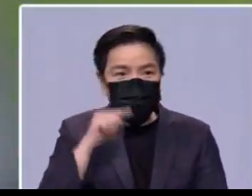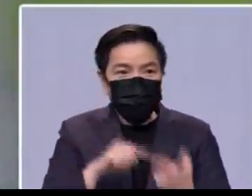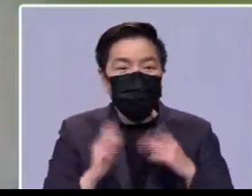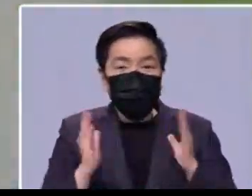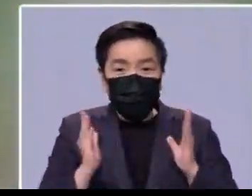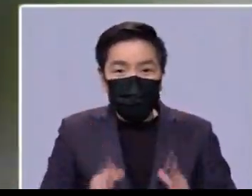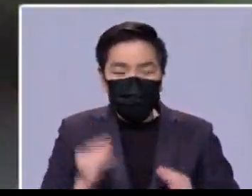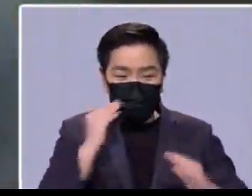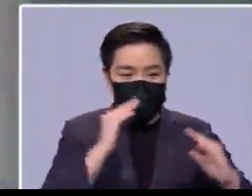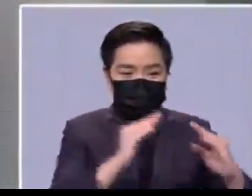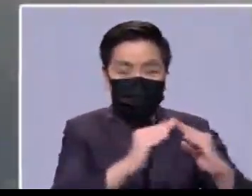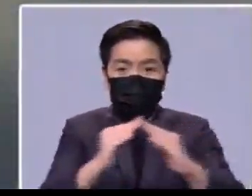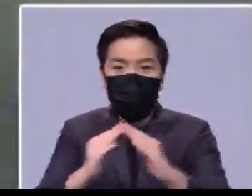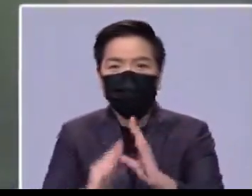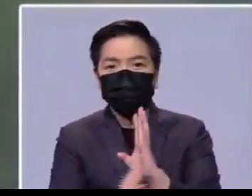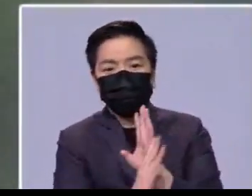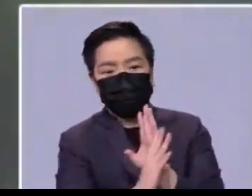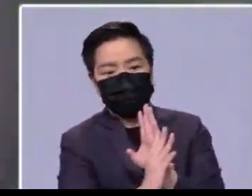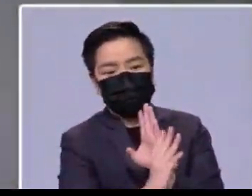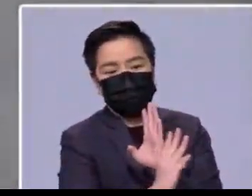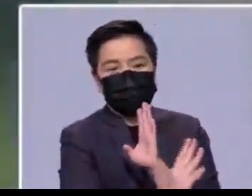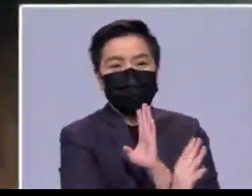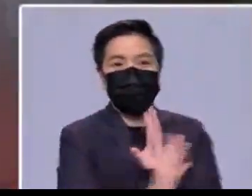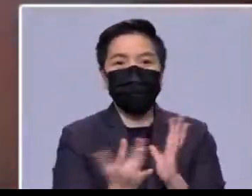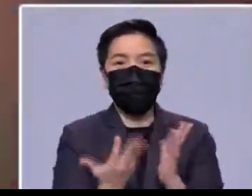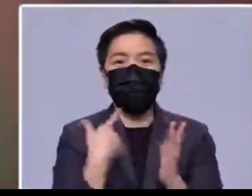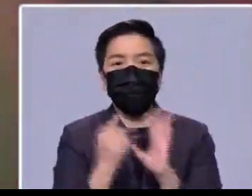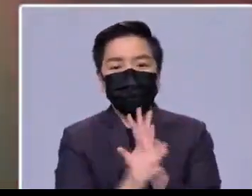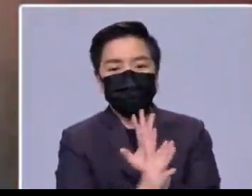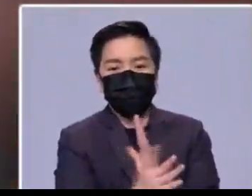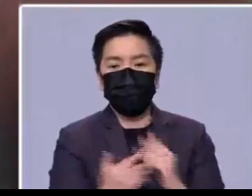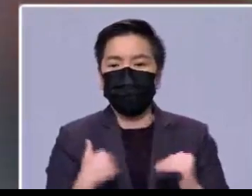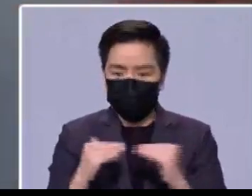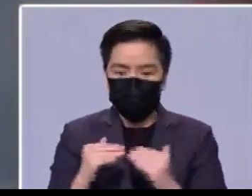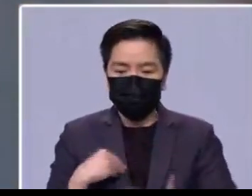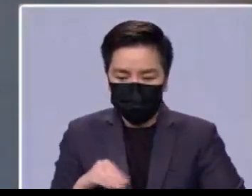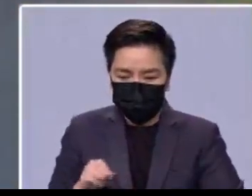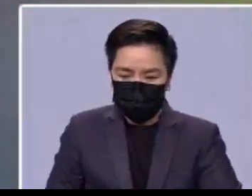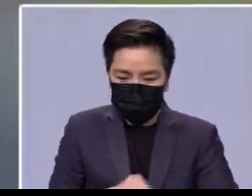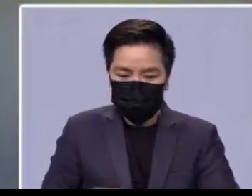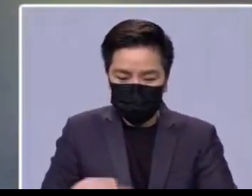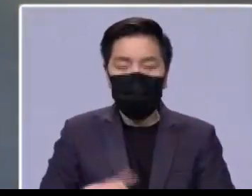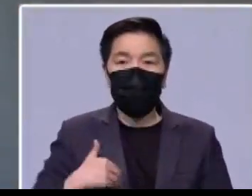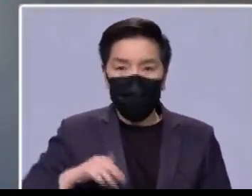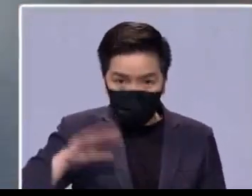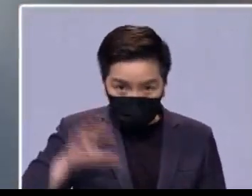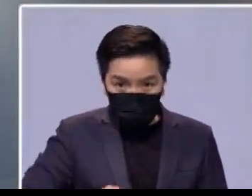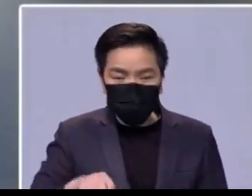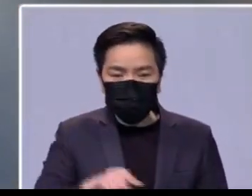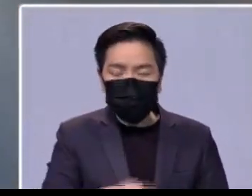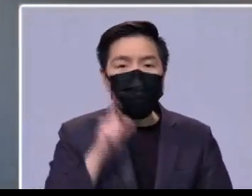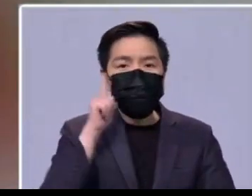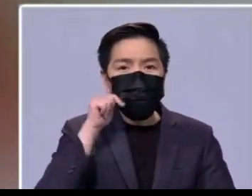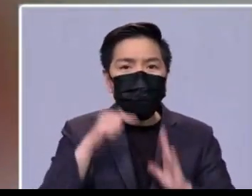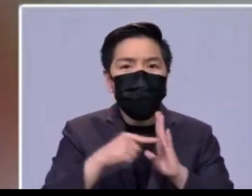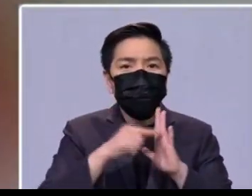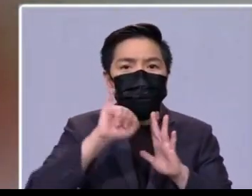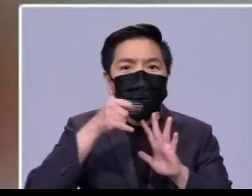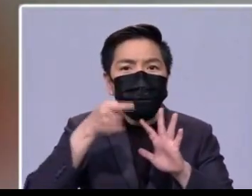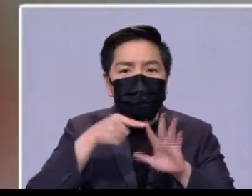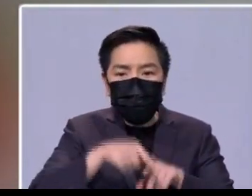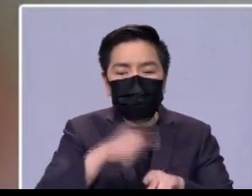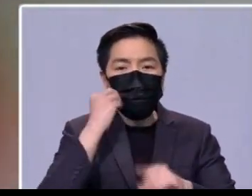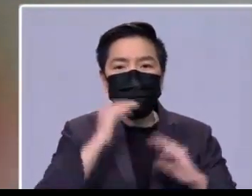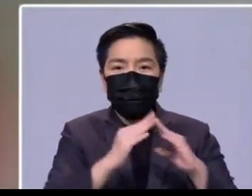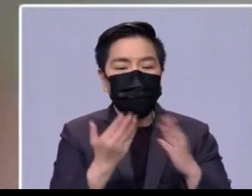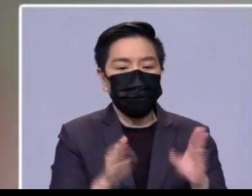พี่น้องชาวบ้านต่อแถวกันใช้สิทธิ์เลือกตั้งกันอย่างคึกคักทีเดียวนะครับโดยที่บ้านแม่แจ๊ะนั้นก็เป็นหนึ่งใน3หมู่บ้านของเชียงใหม่ที่ยังต้องปิ